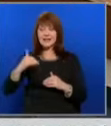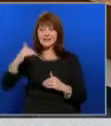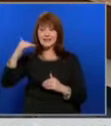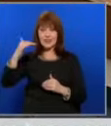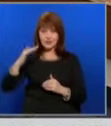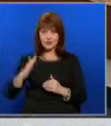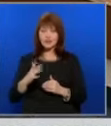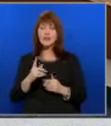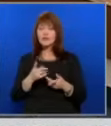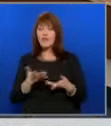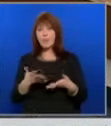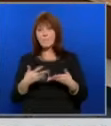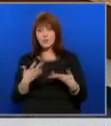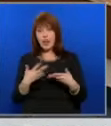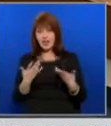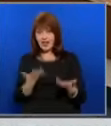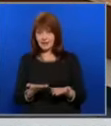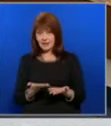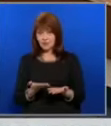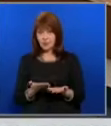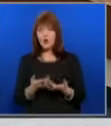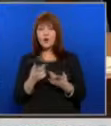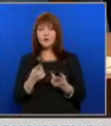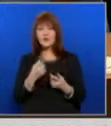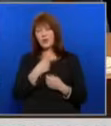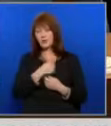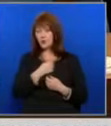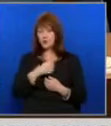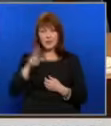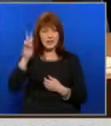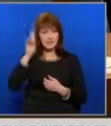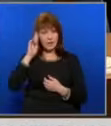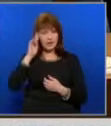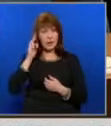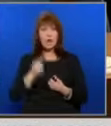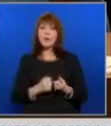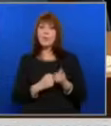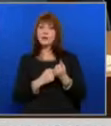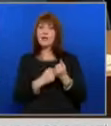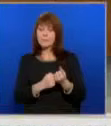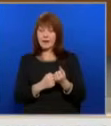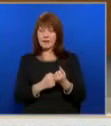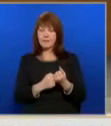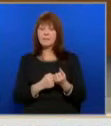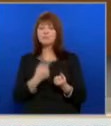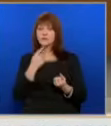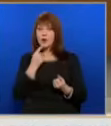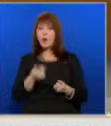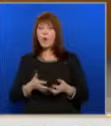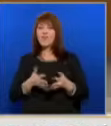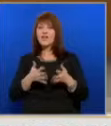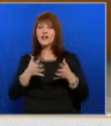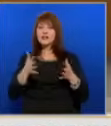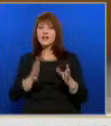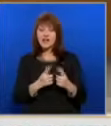3,2 е пожелателен и според нас той е трудно изпълним. Подкрепяме увеличението на трансферите в отделните сектори, но